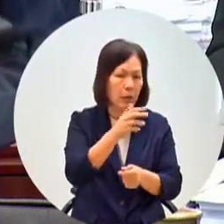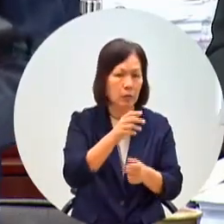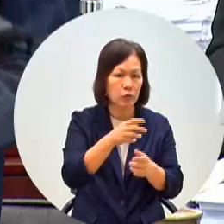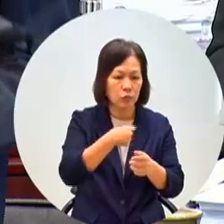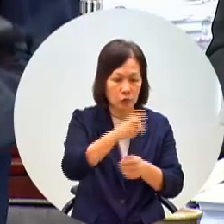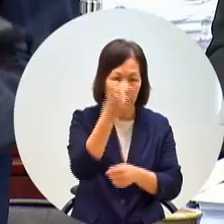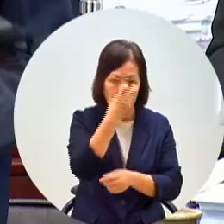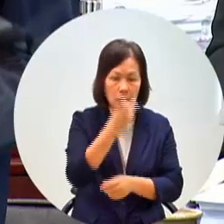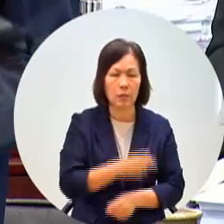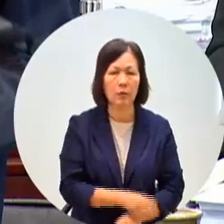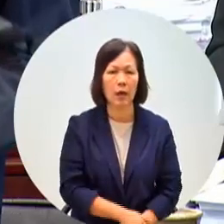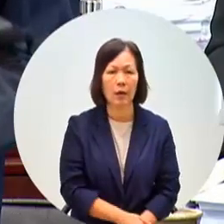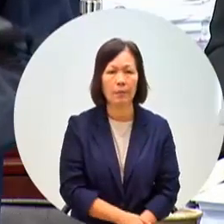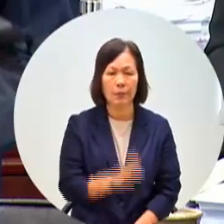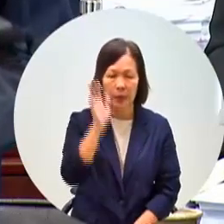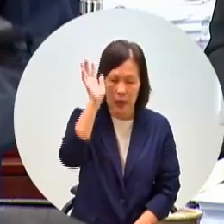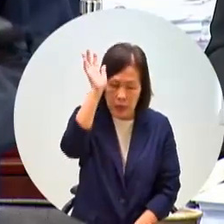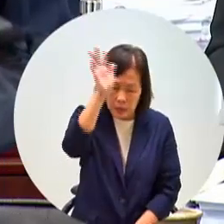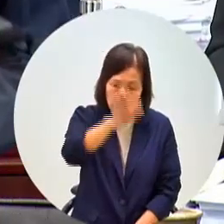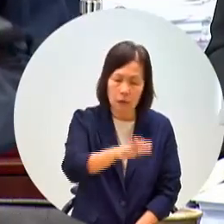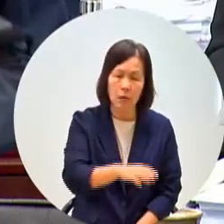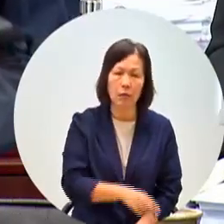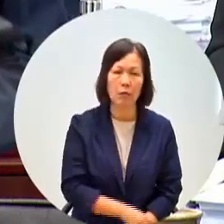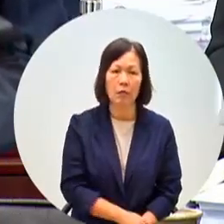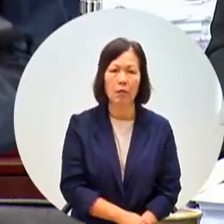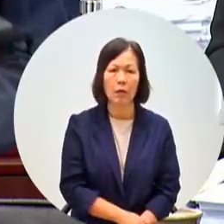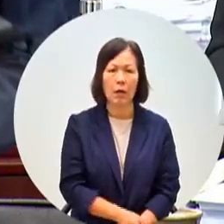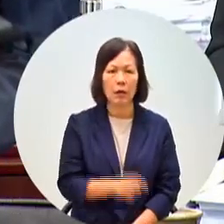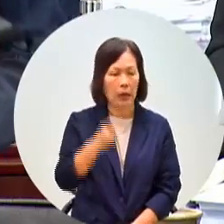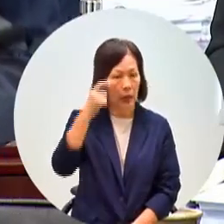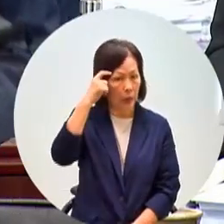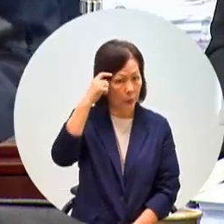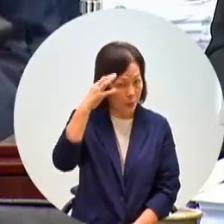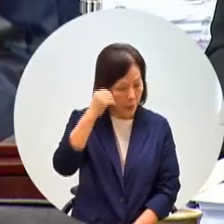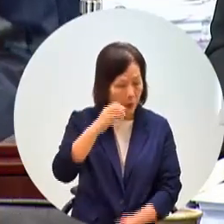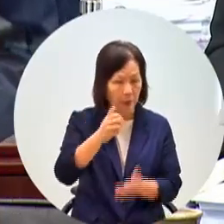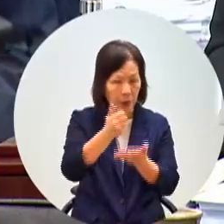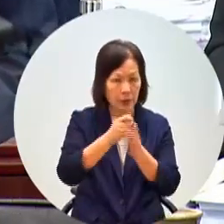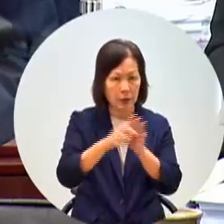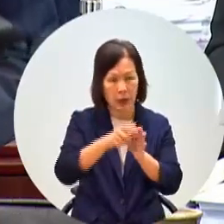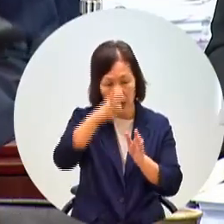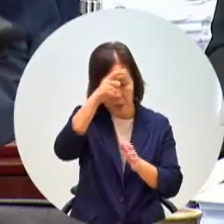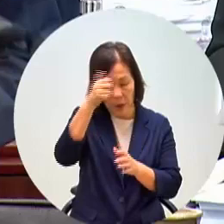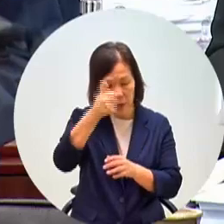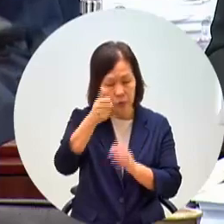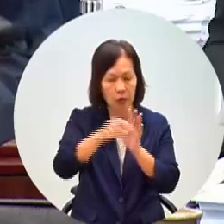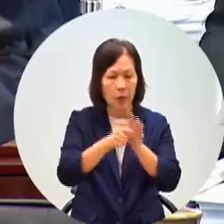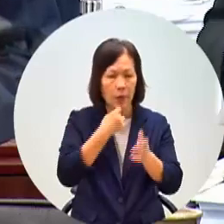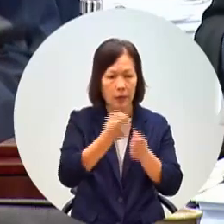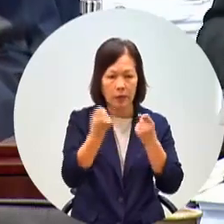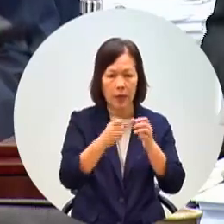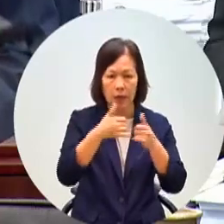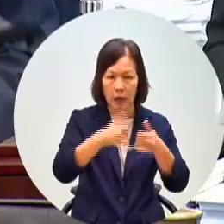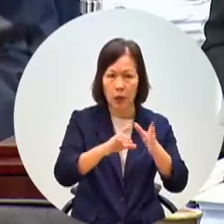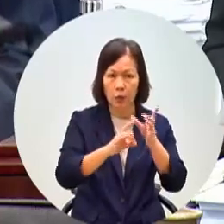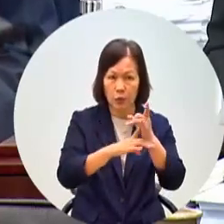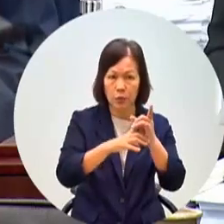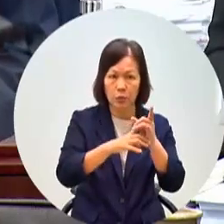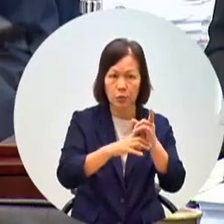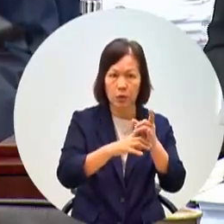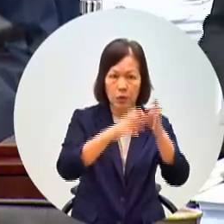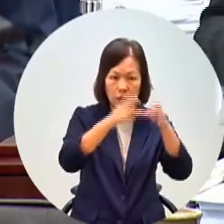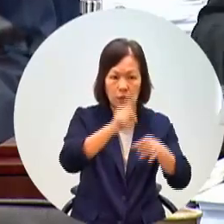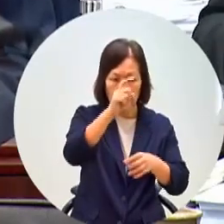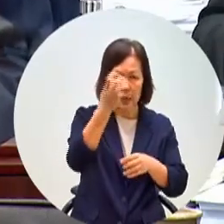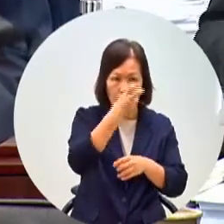用，所以未來我相信說這個這幾天我就拜託這個黃局長趕緊在路德地區有一個社區篩檢